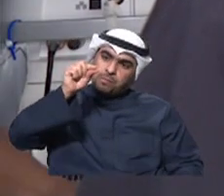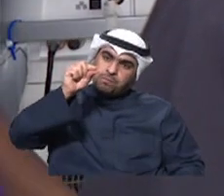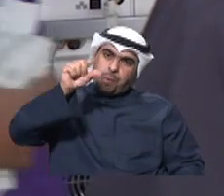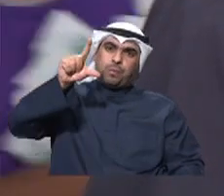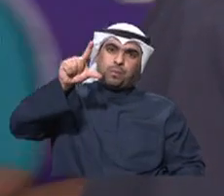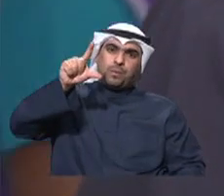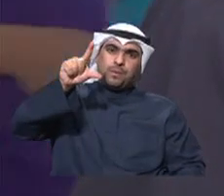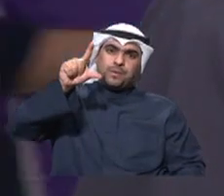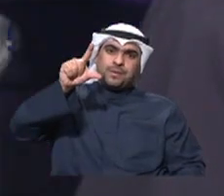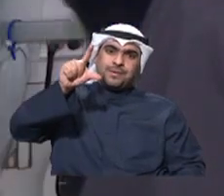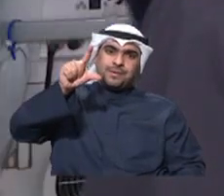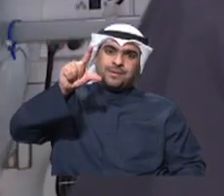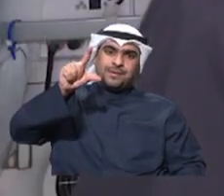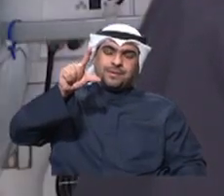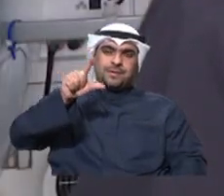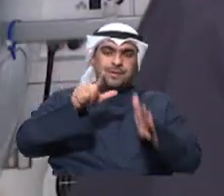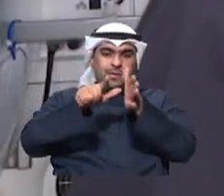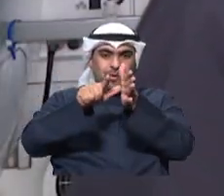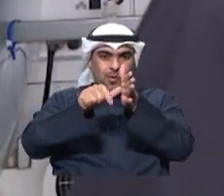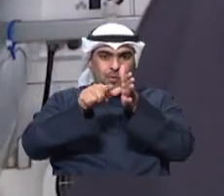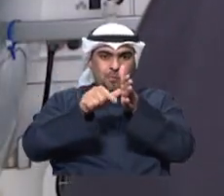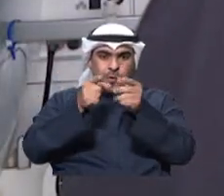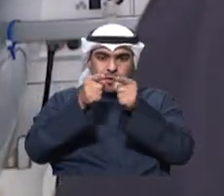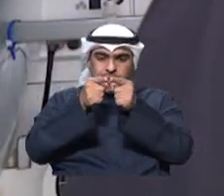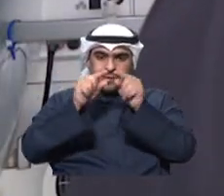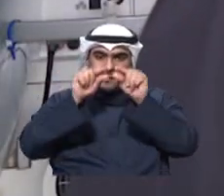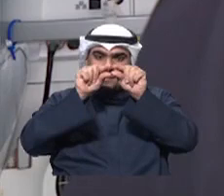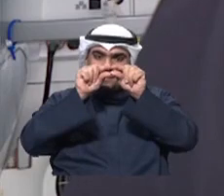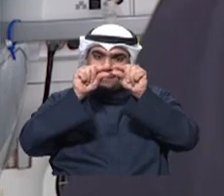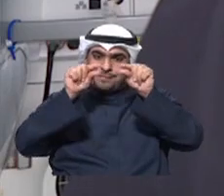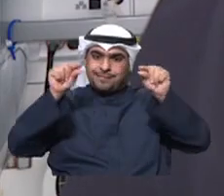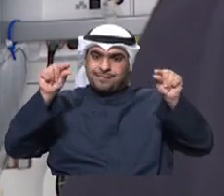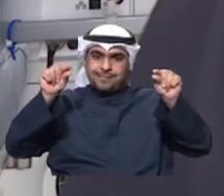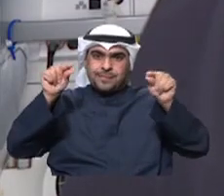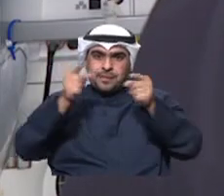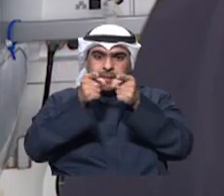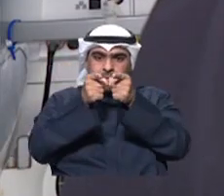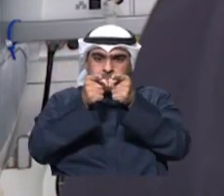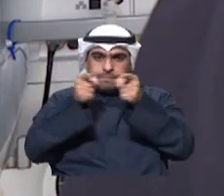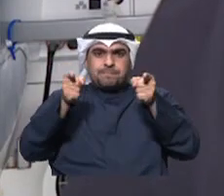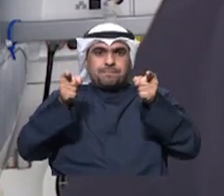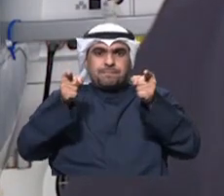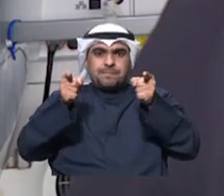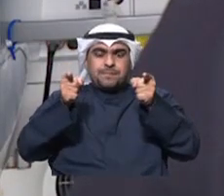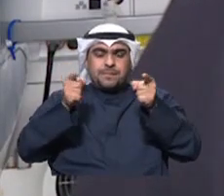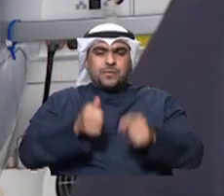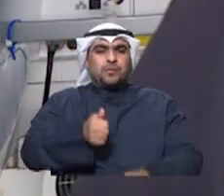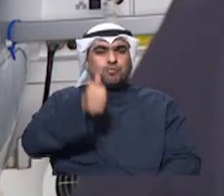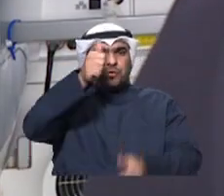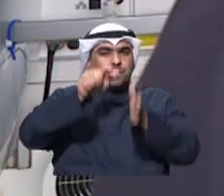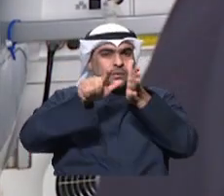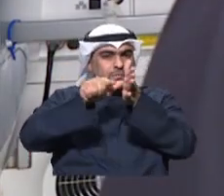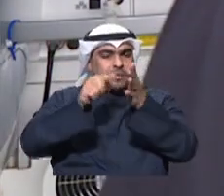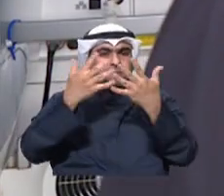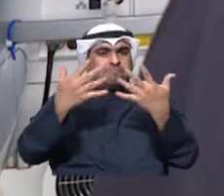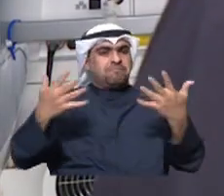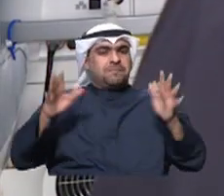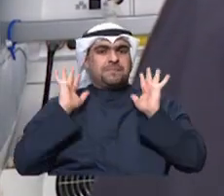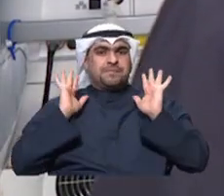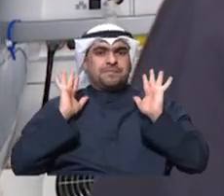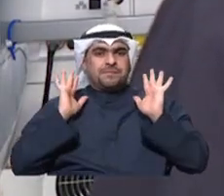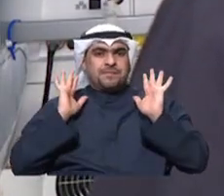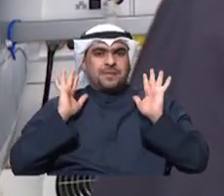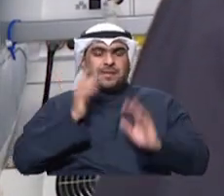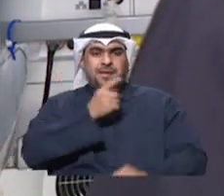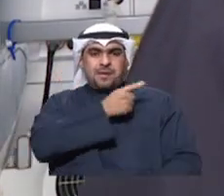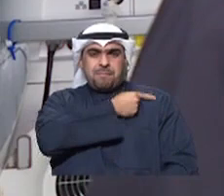لأن يكون المجرى أوسع. غير كذي عندنا هنا عمليات هم تمن بخصوص عمليات الضعف